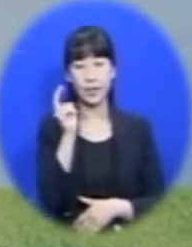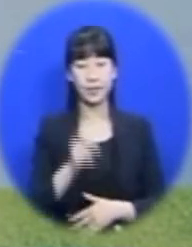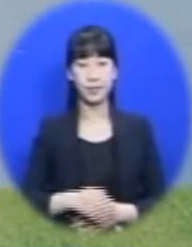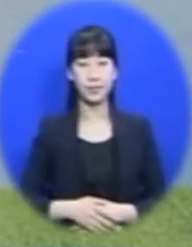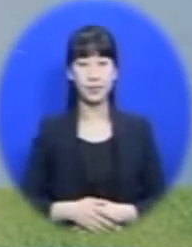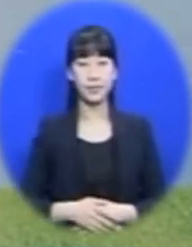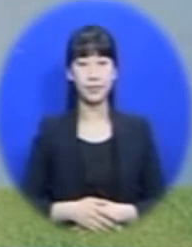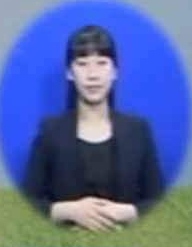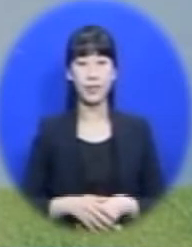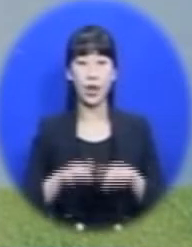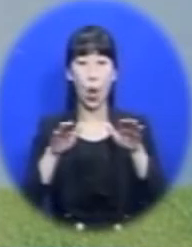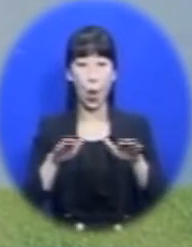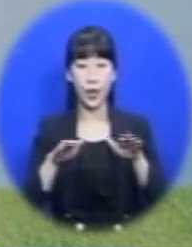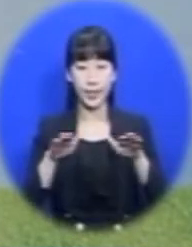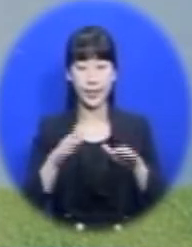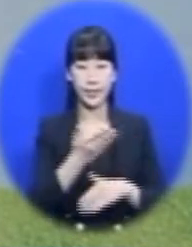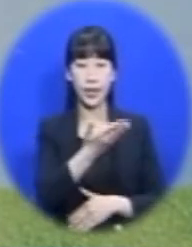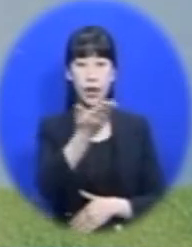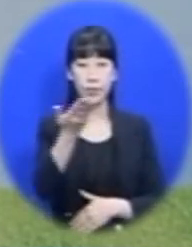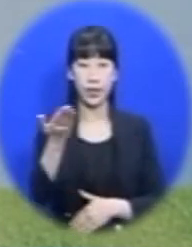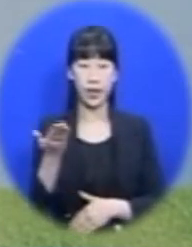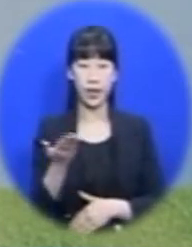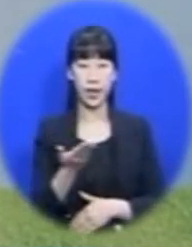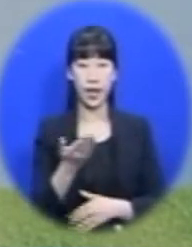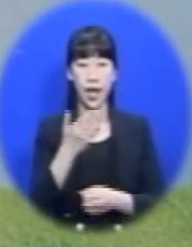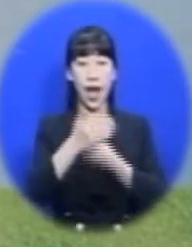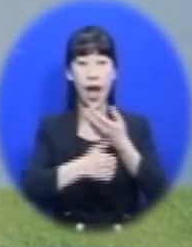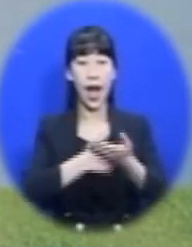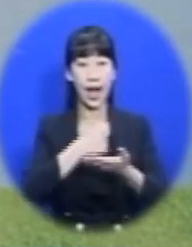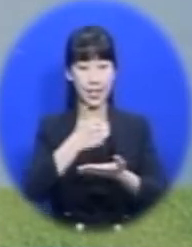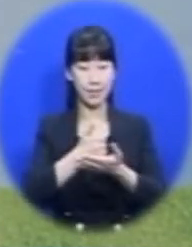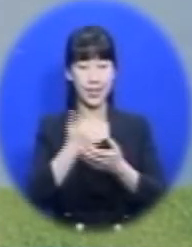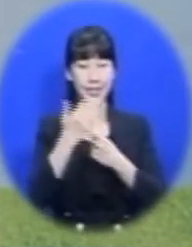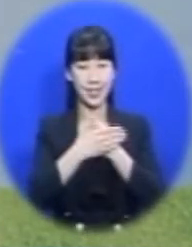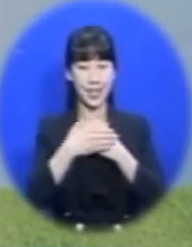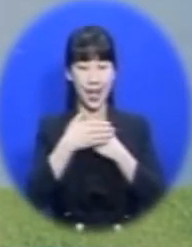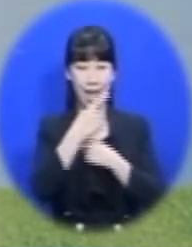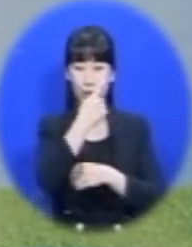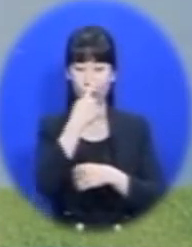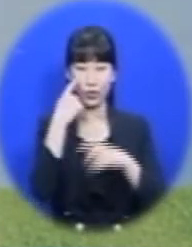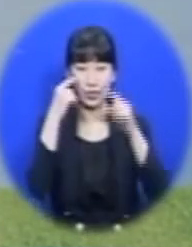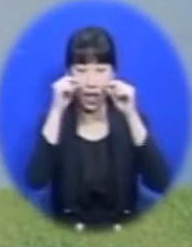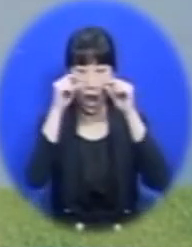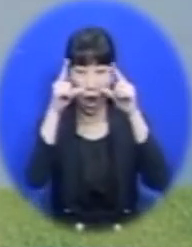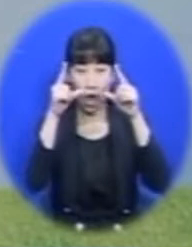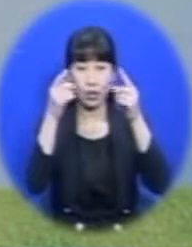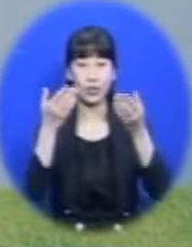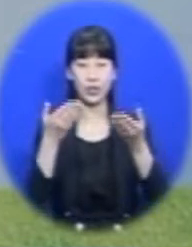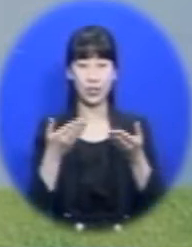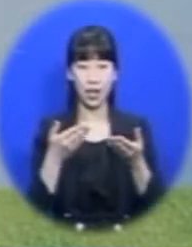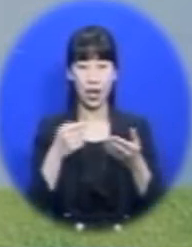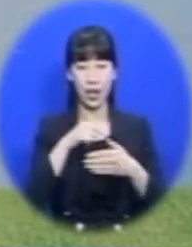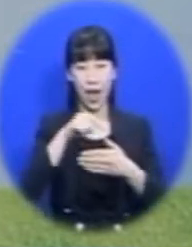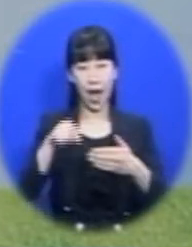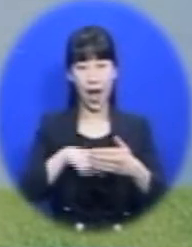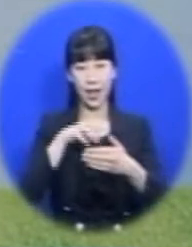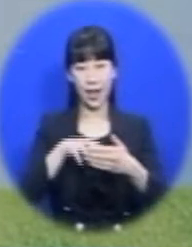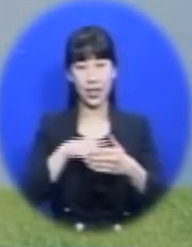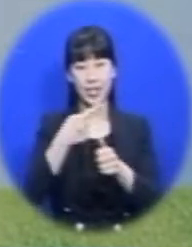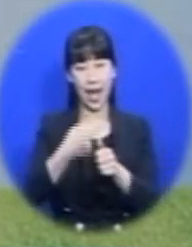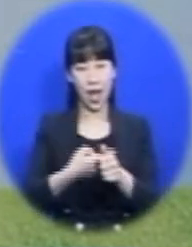오늘 여러분에게 하나님께서 은혜의 눈을 열어주셔서 여러분들의 속에서부터 찬양이 터져 나올 수